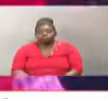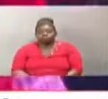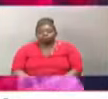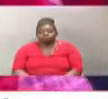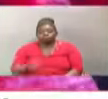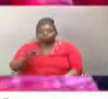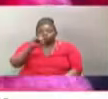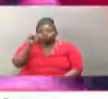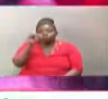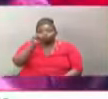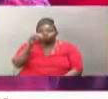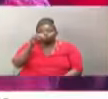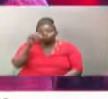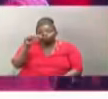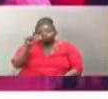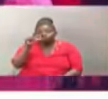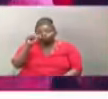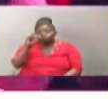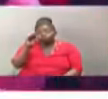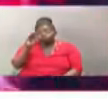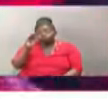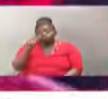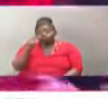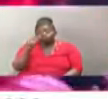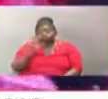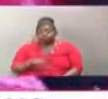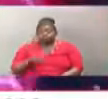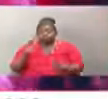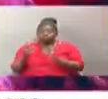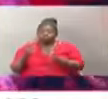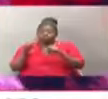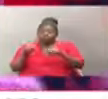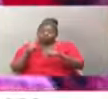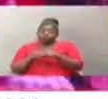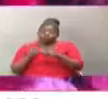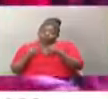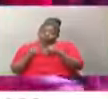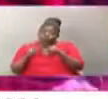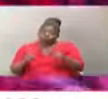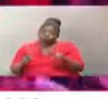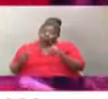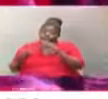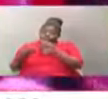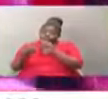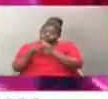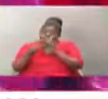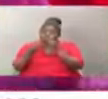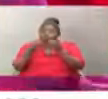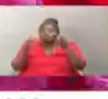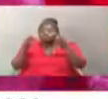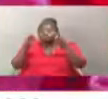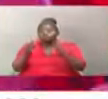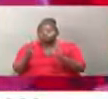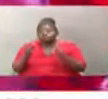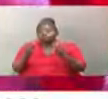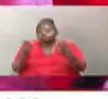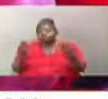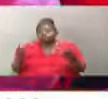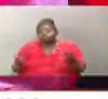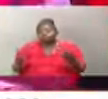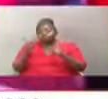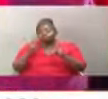Isaac Sebaduko waluba events agamba nti enteekateeka ey'omulundi guno ya njawulo nga bagyongeddemu ebirungo n'ebinnonogo